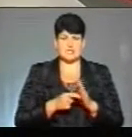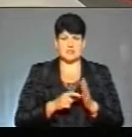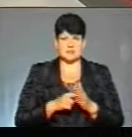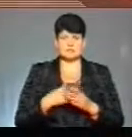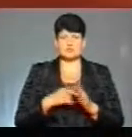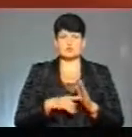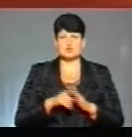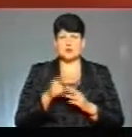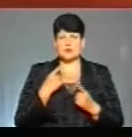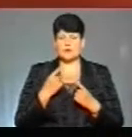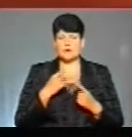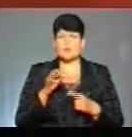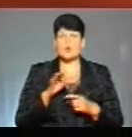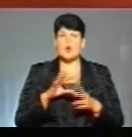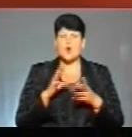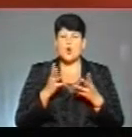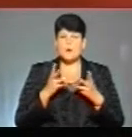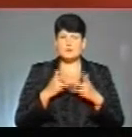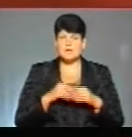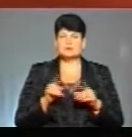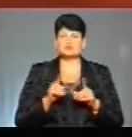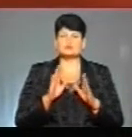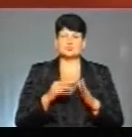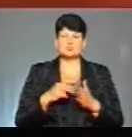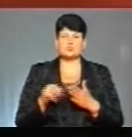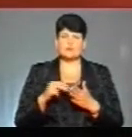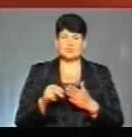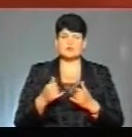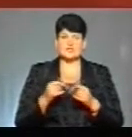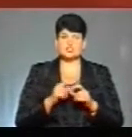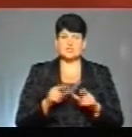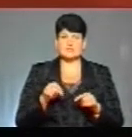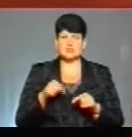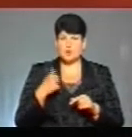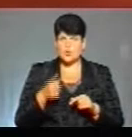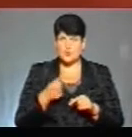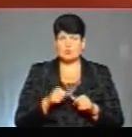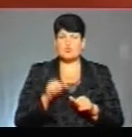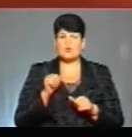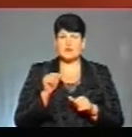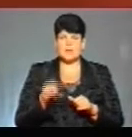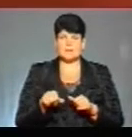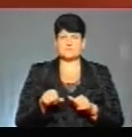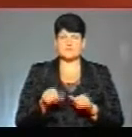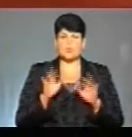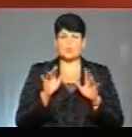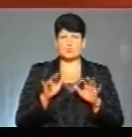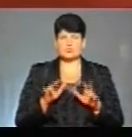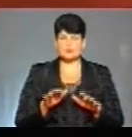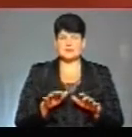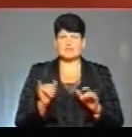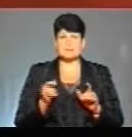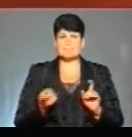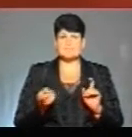ми почали говорити про обладнання і про те, що будуть закуповувати для шкіл цього року. Окрім комп'ютеризації